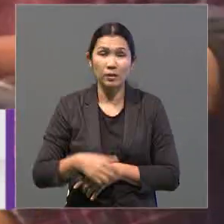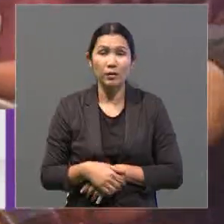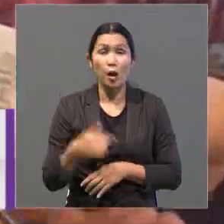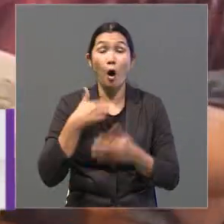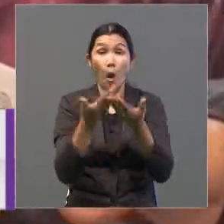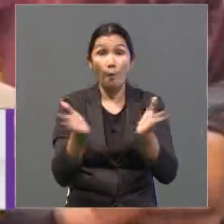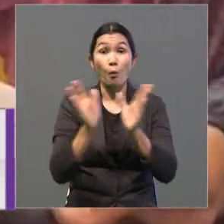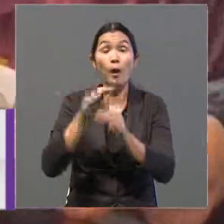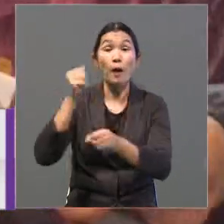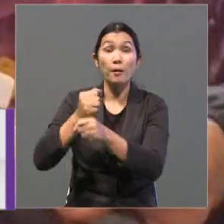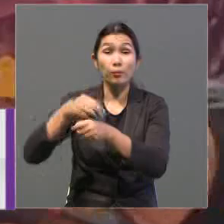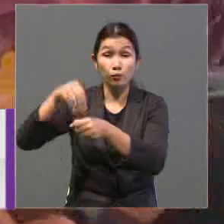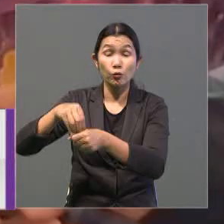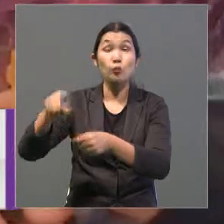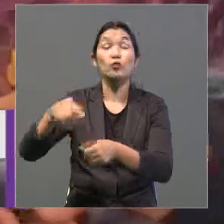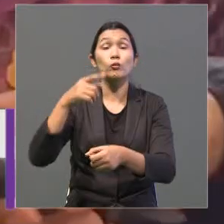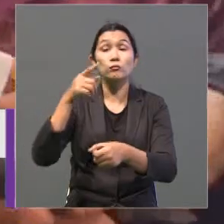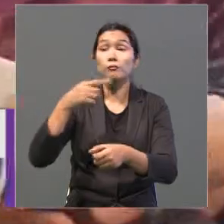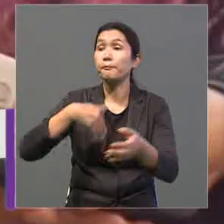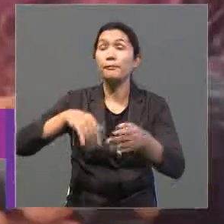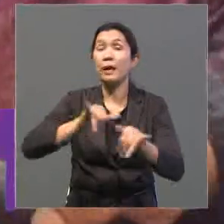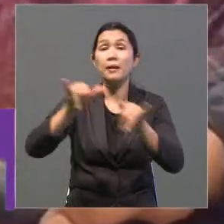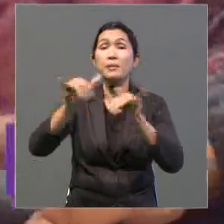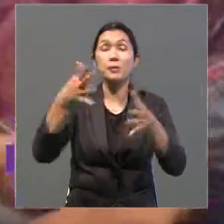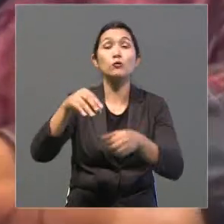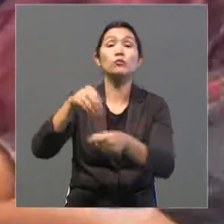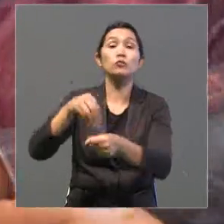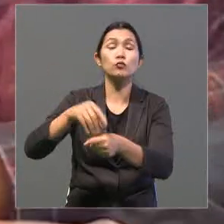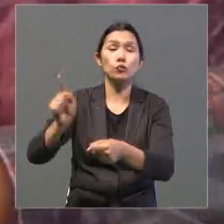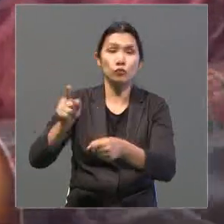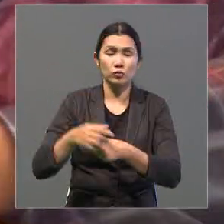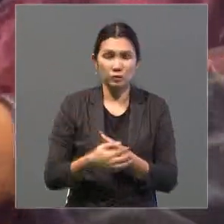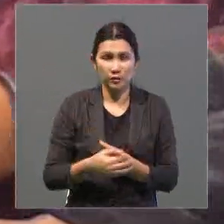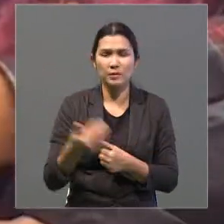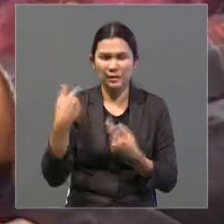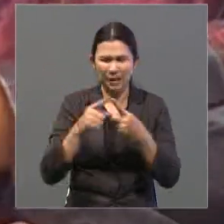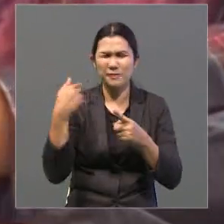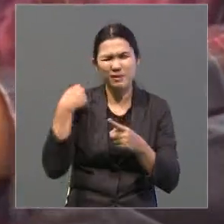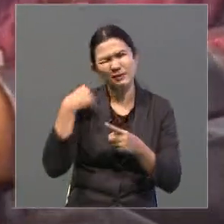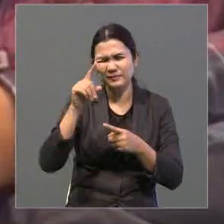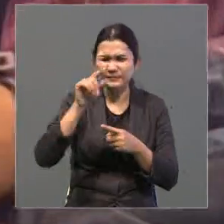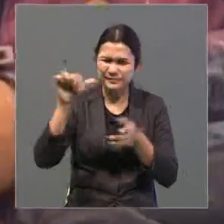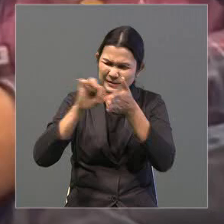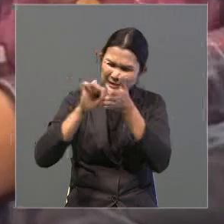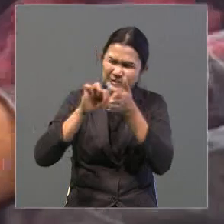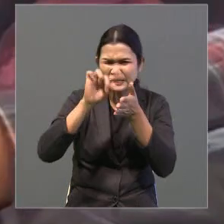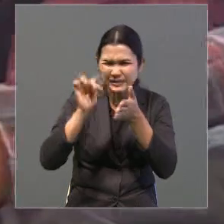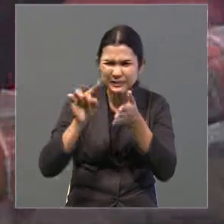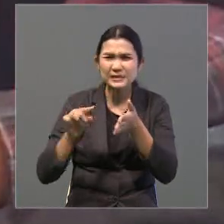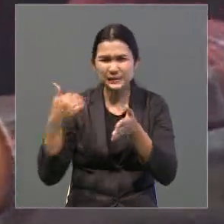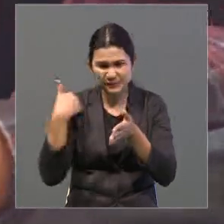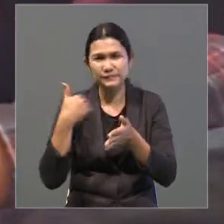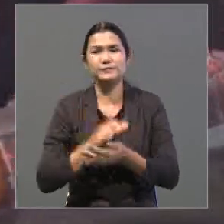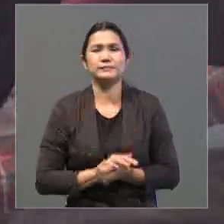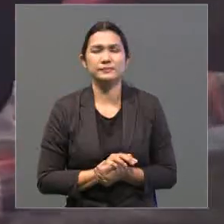ก็ตอนนี้ยังไม่ได้ไปไหนครับ ครับ ครับนอกแต่มันมีซ้ำกันอย่างนั้นแหละครับ ครับความจำเป็นคืออะไ